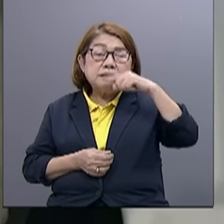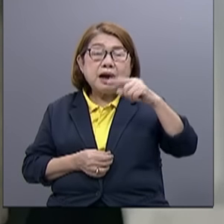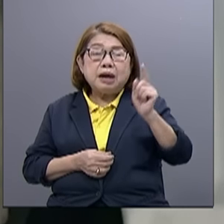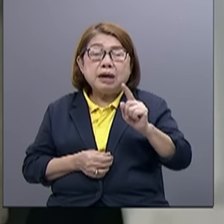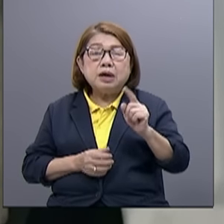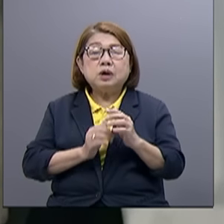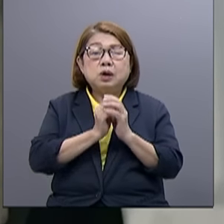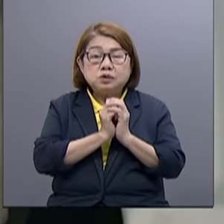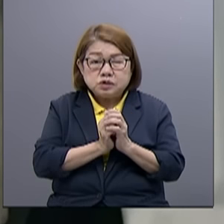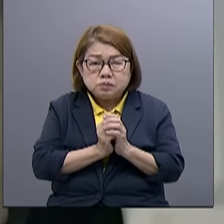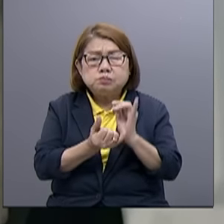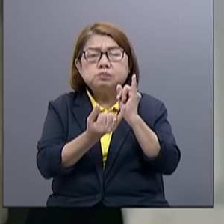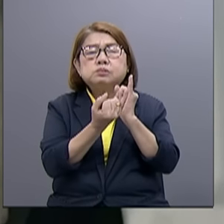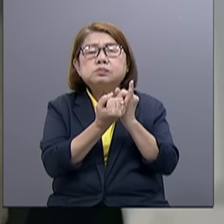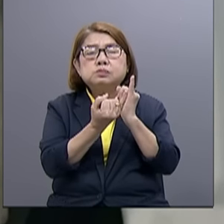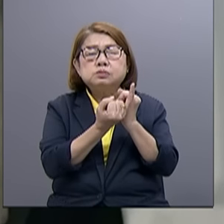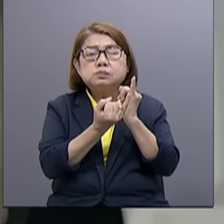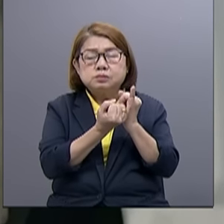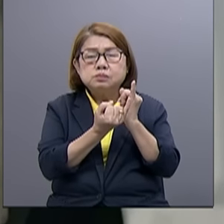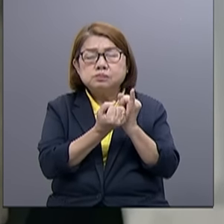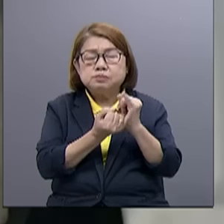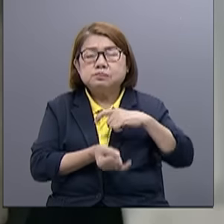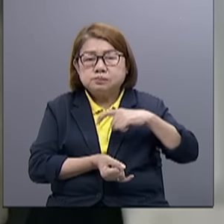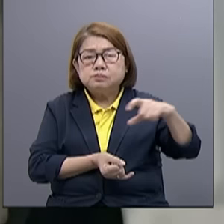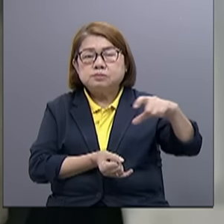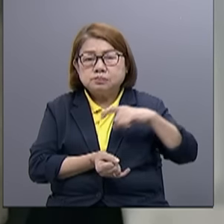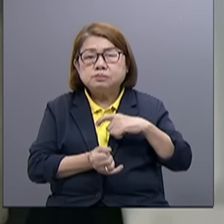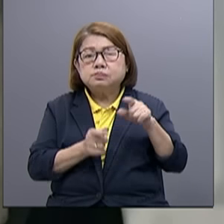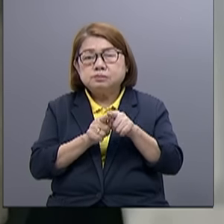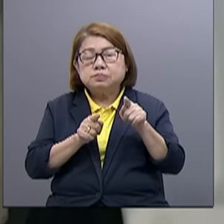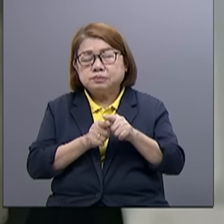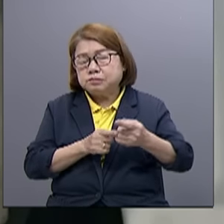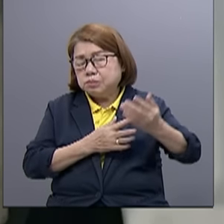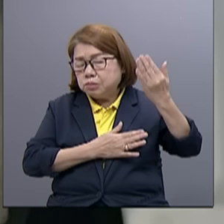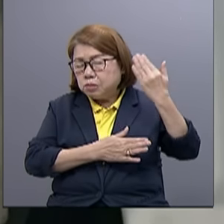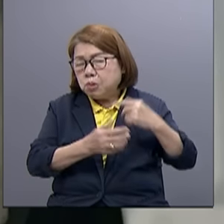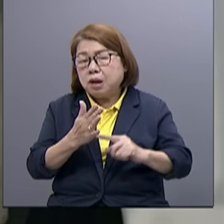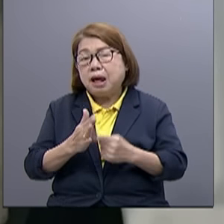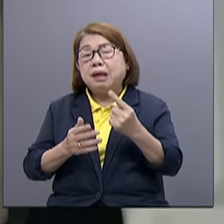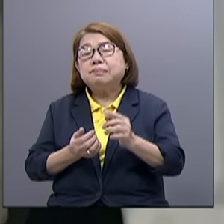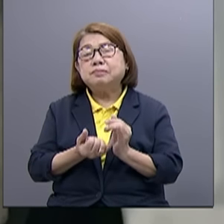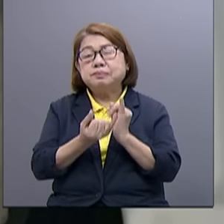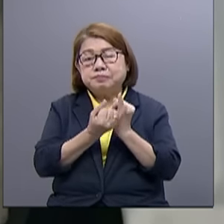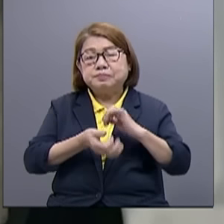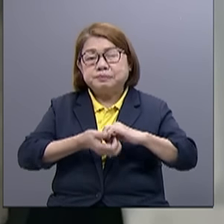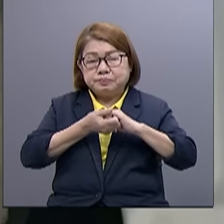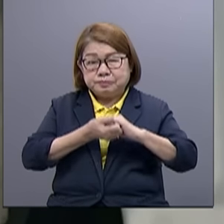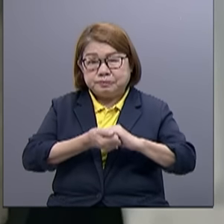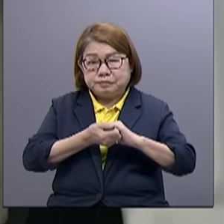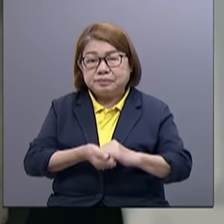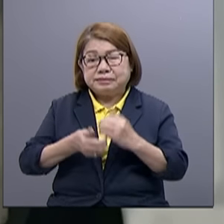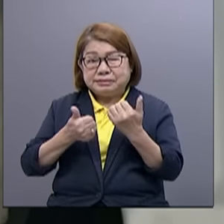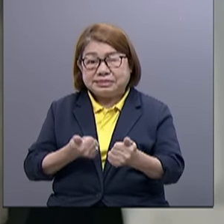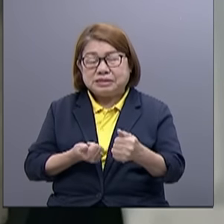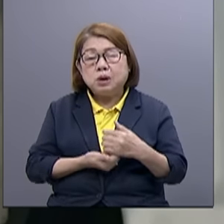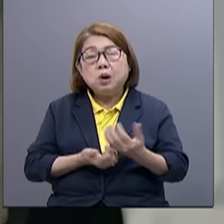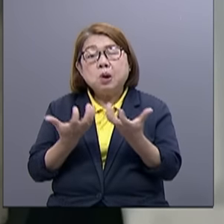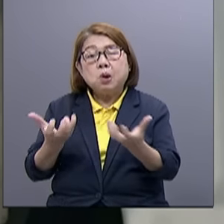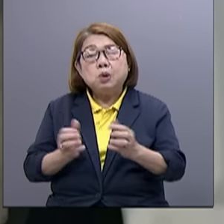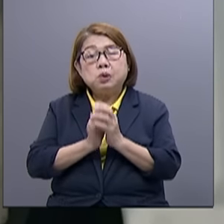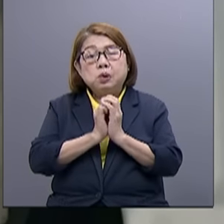มีความผูกพันเรื่องเชื้อชาติเรื่องการอยู่การมาตั้งแต่อากงอาม่ากันอยู่แล้วเพราะฉะนั้นพอก็มาตรงนี้ปุ๊บมันมี